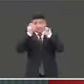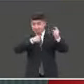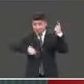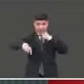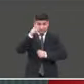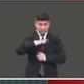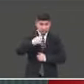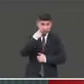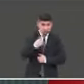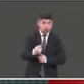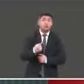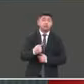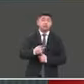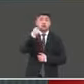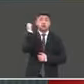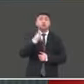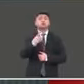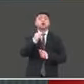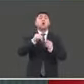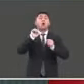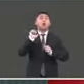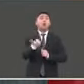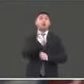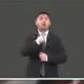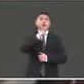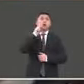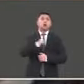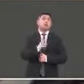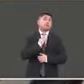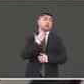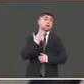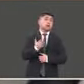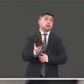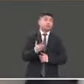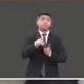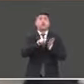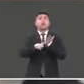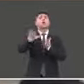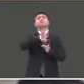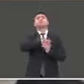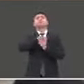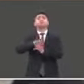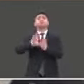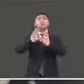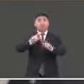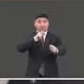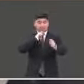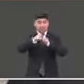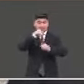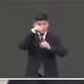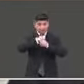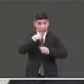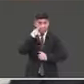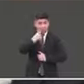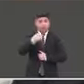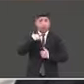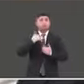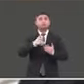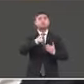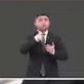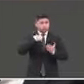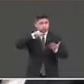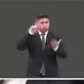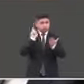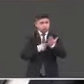gerçekten tarihi bir karar aldık Her şeyden önce anlaşmalara taraf olduğu